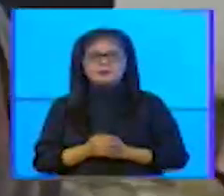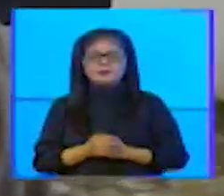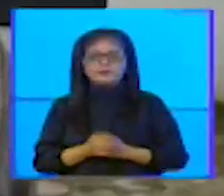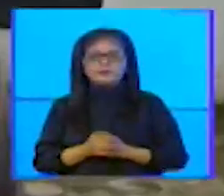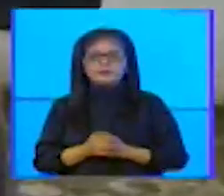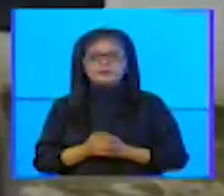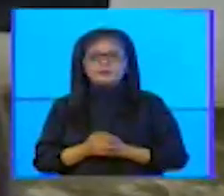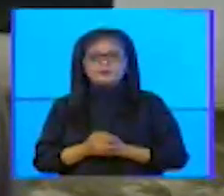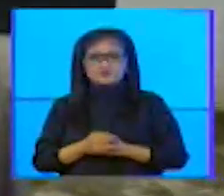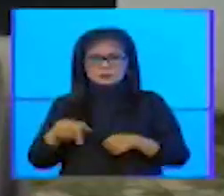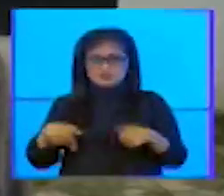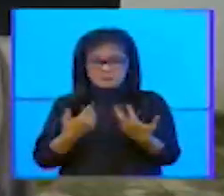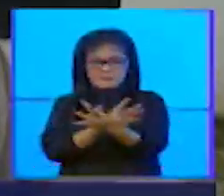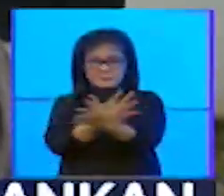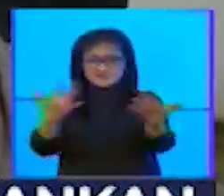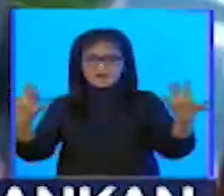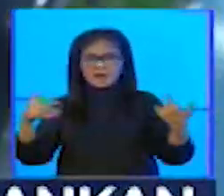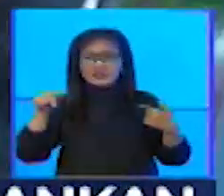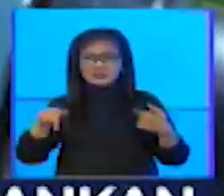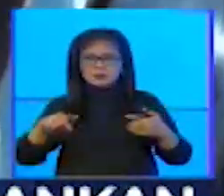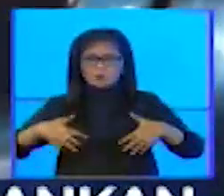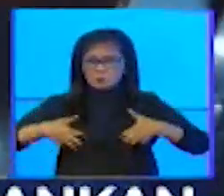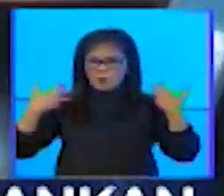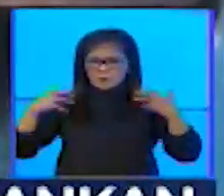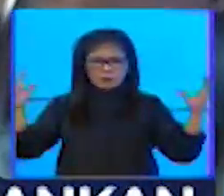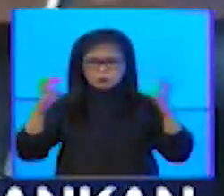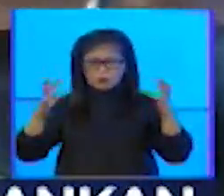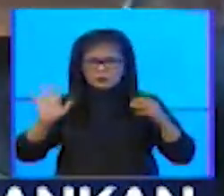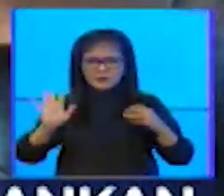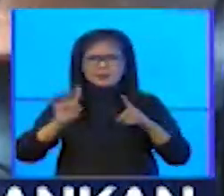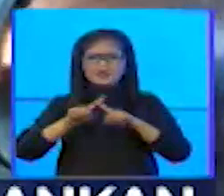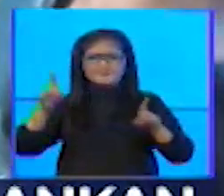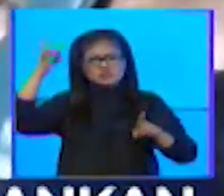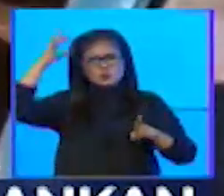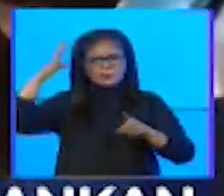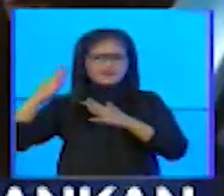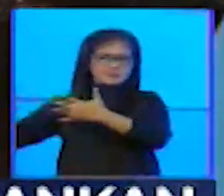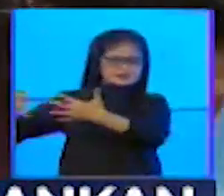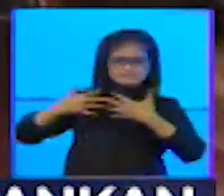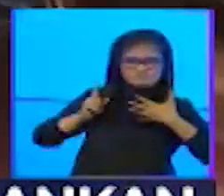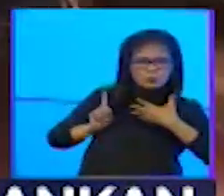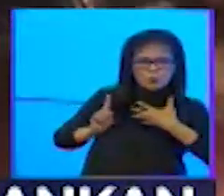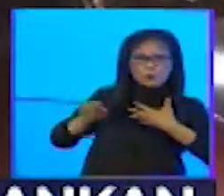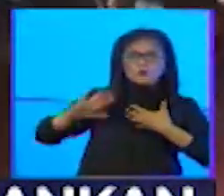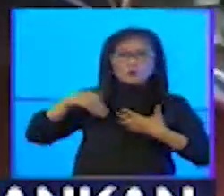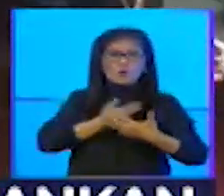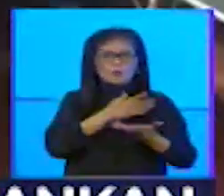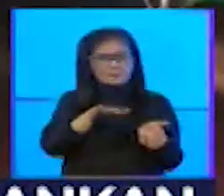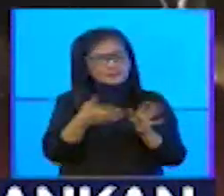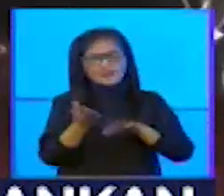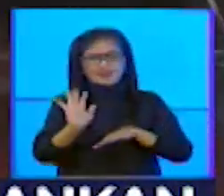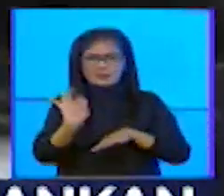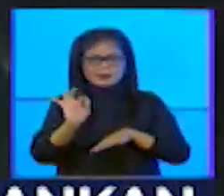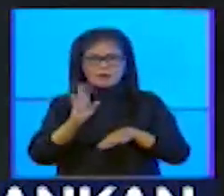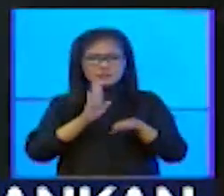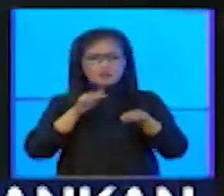Menghindari amukan massa, supir truk diamankan polisi. Tidak ada korban jiwa dalam kejadian ini. Tabrakan beruntun ini